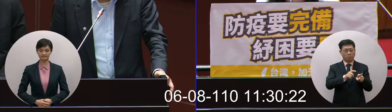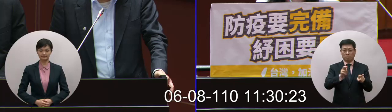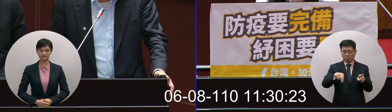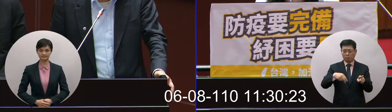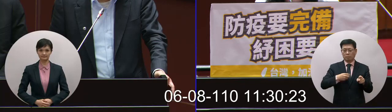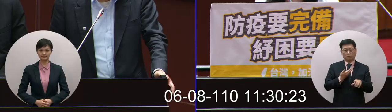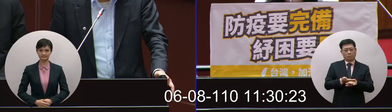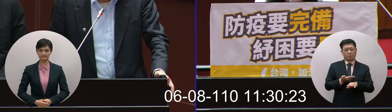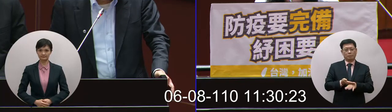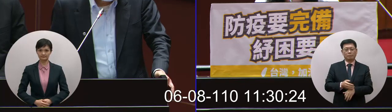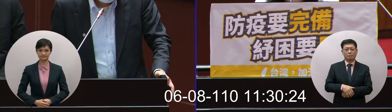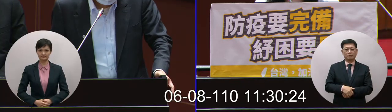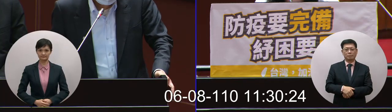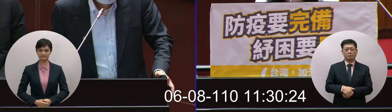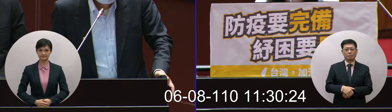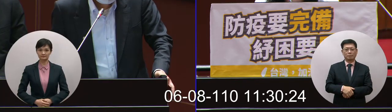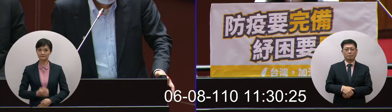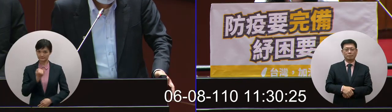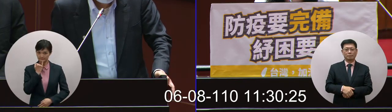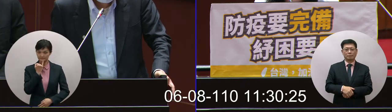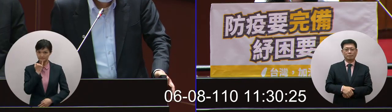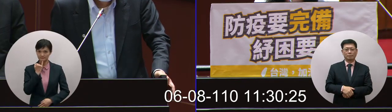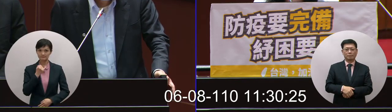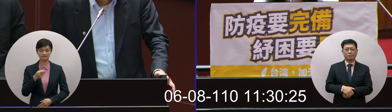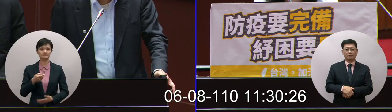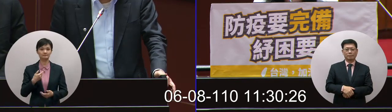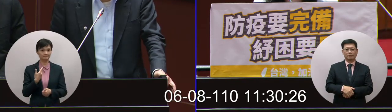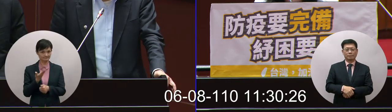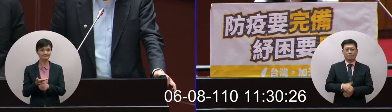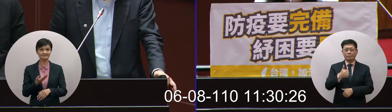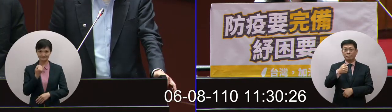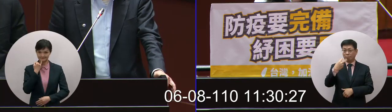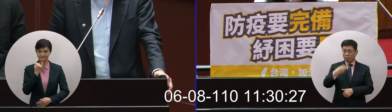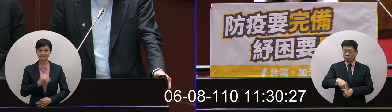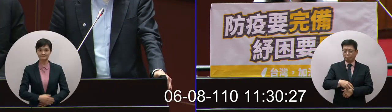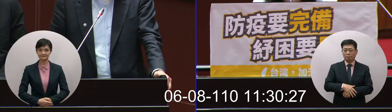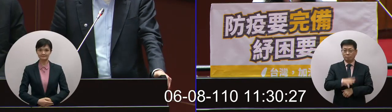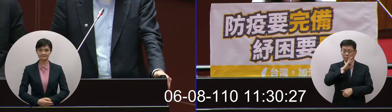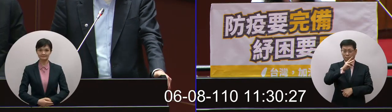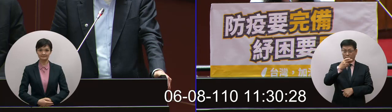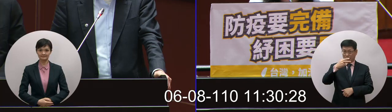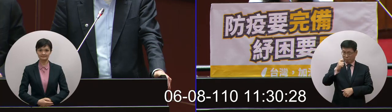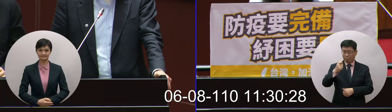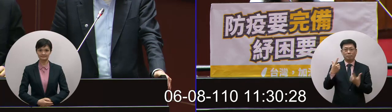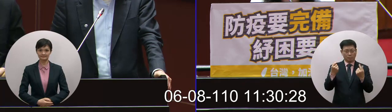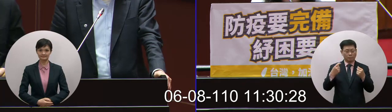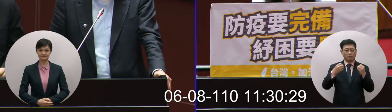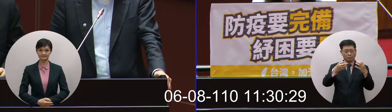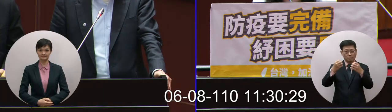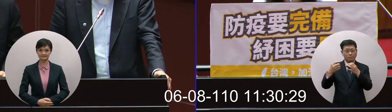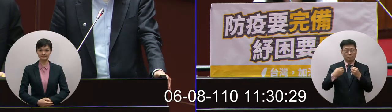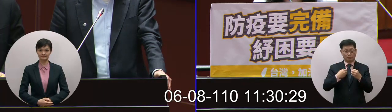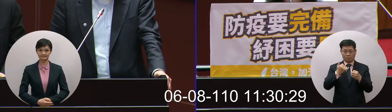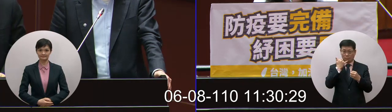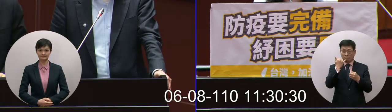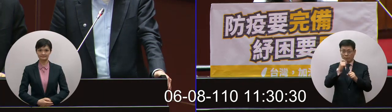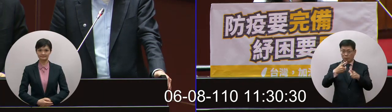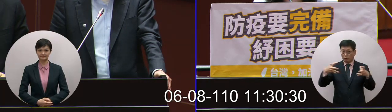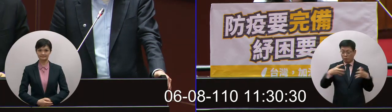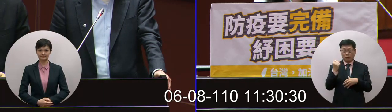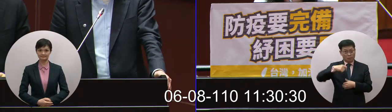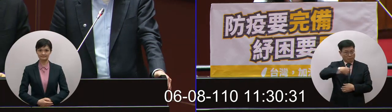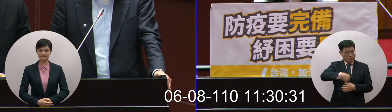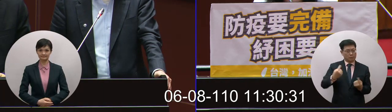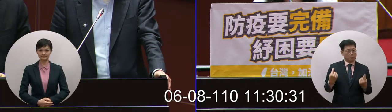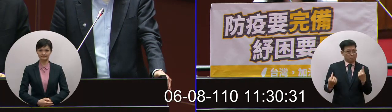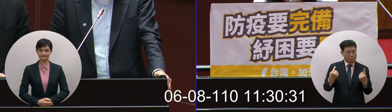且比较放心。 可以提供给委员。 谢谢。那我们也知道说 ，WHA 有在讨论说，透过这个综合抗体来做比